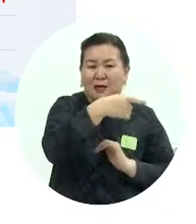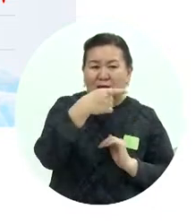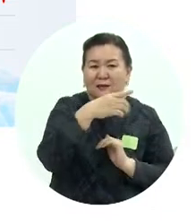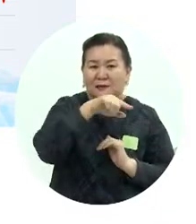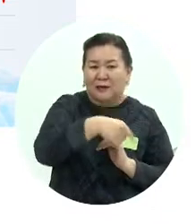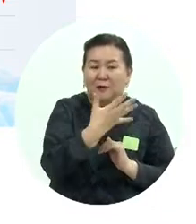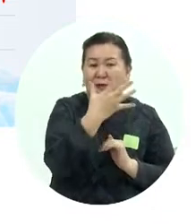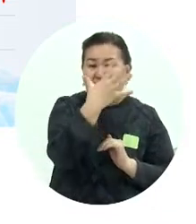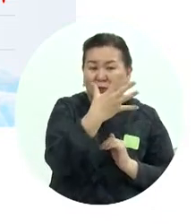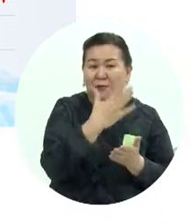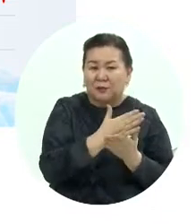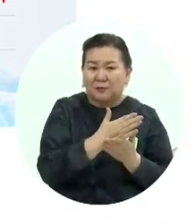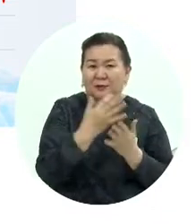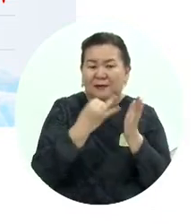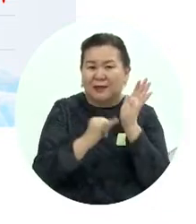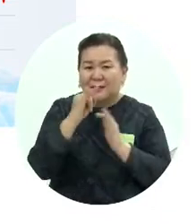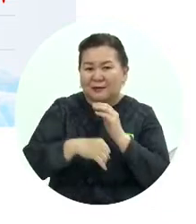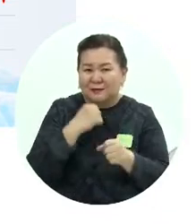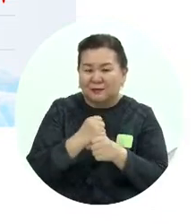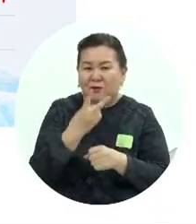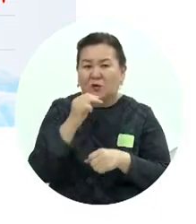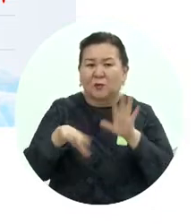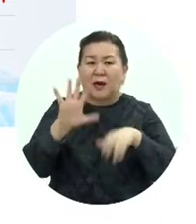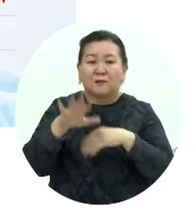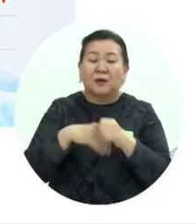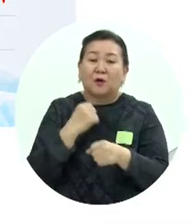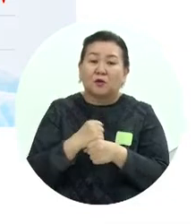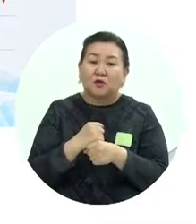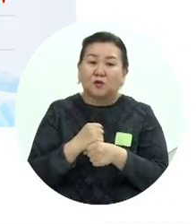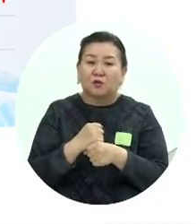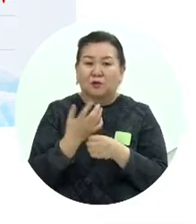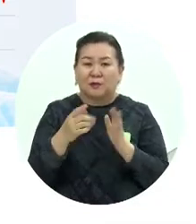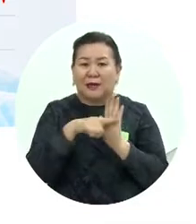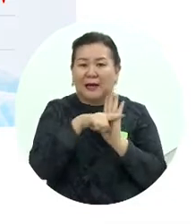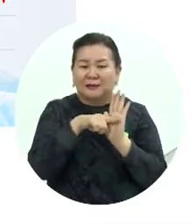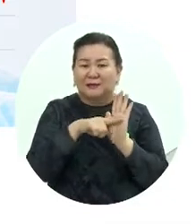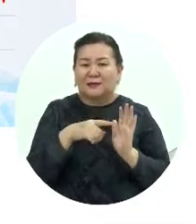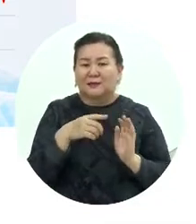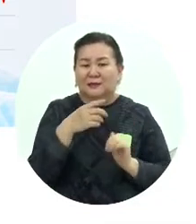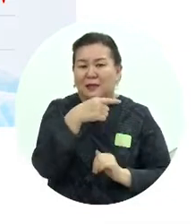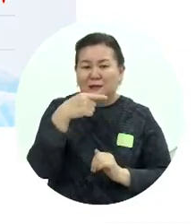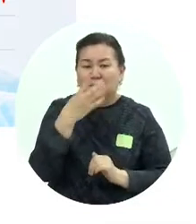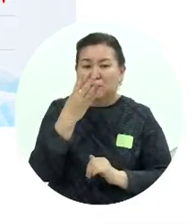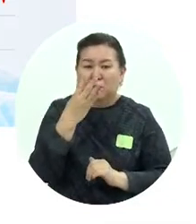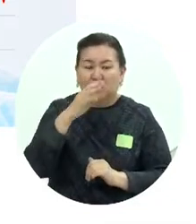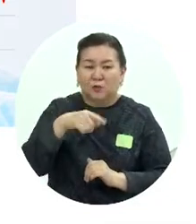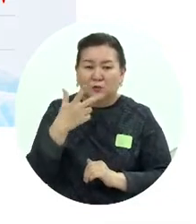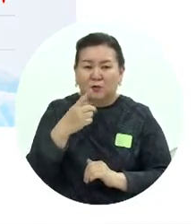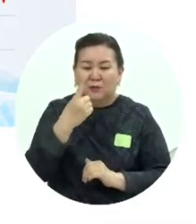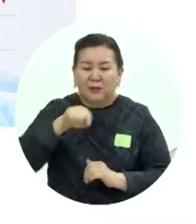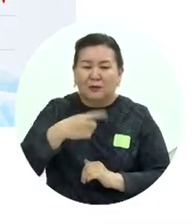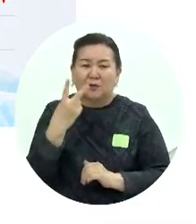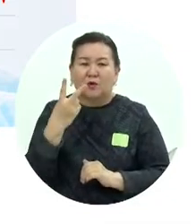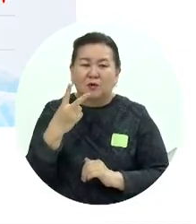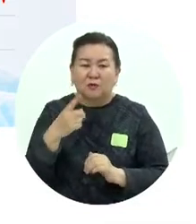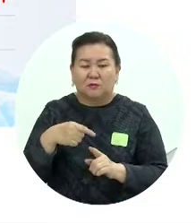Цельсий байсан бол 70 жилийн дараа 2015 он гэхэд хасах 4.3 Цельсий болж